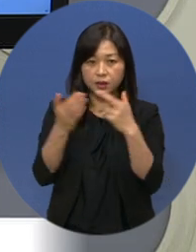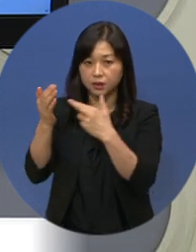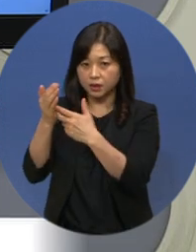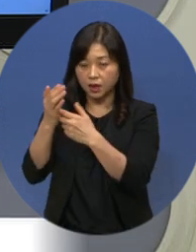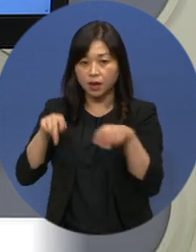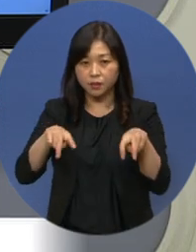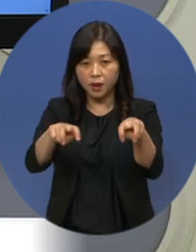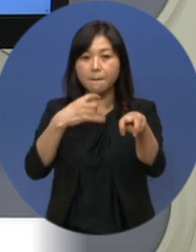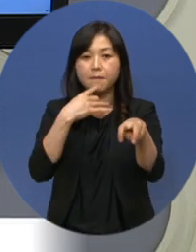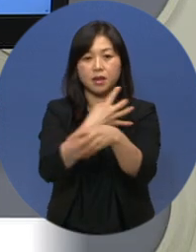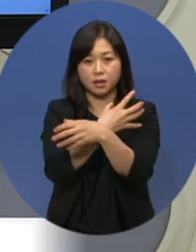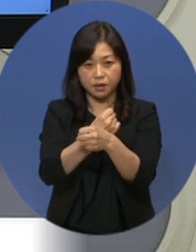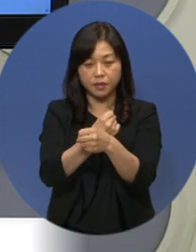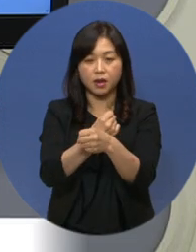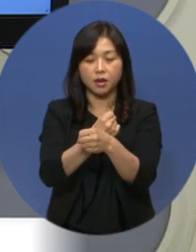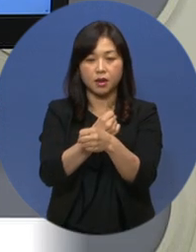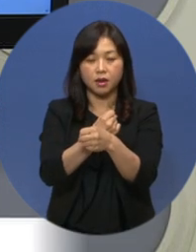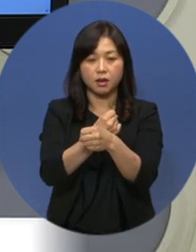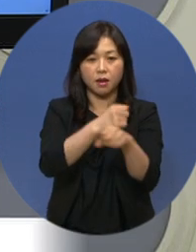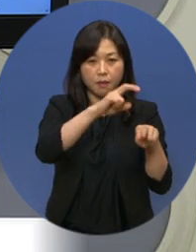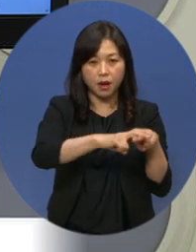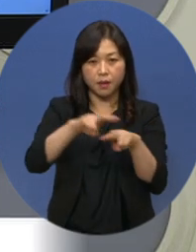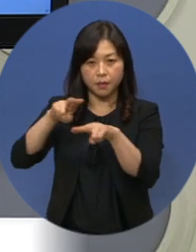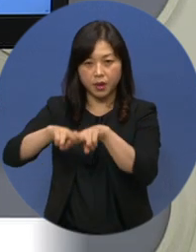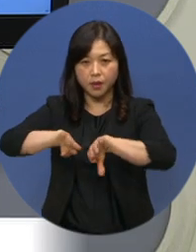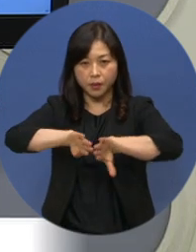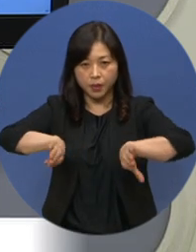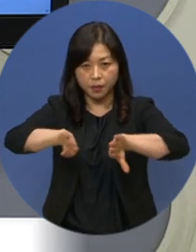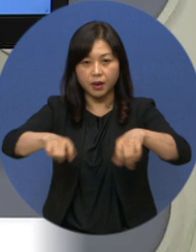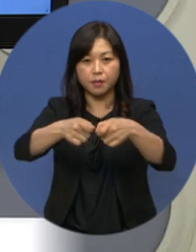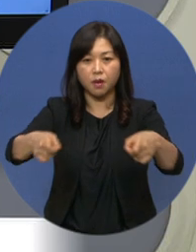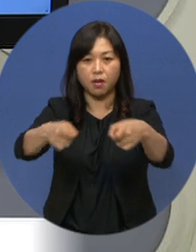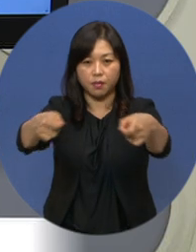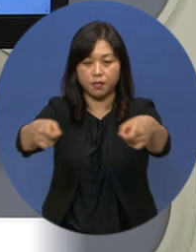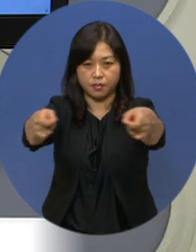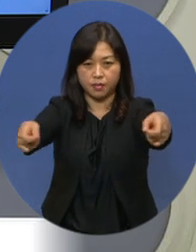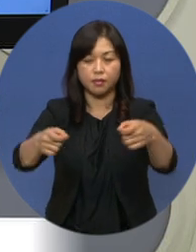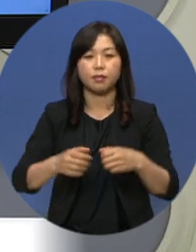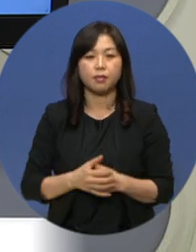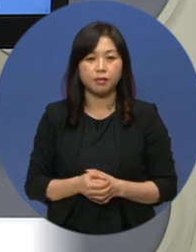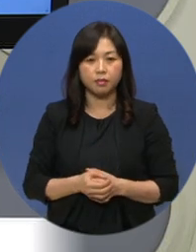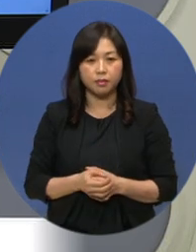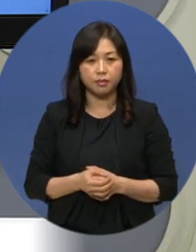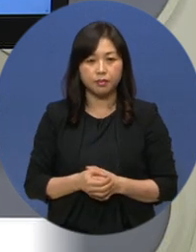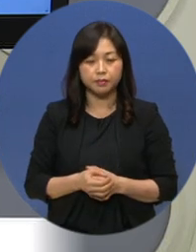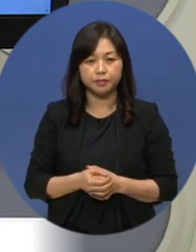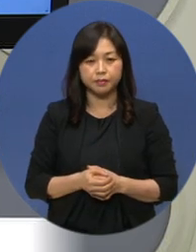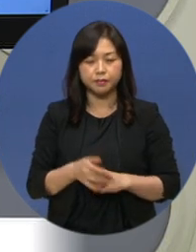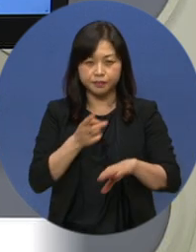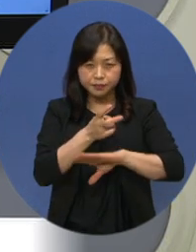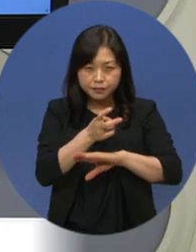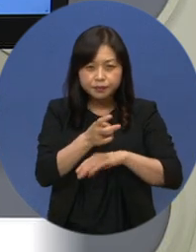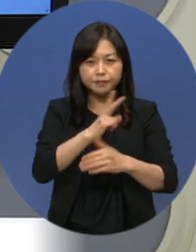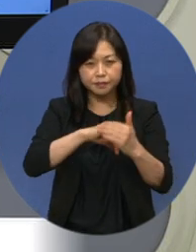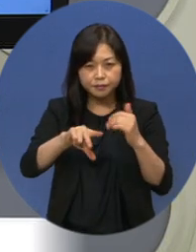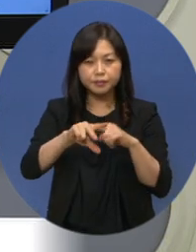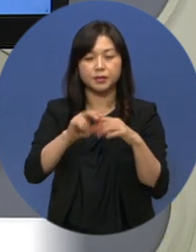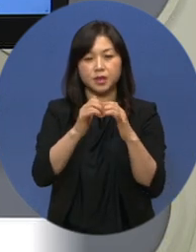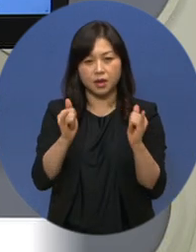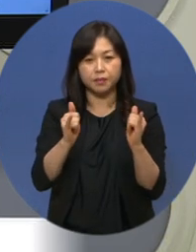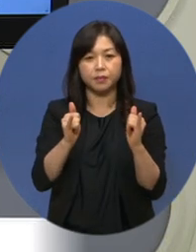권고해 생계 깐 거리 두기가 이루어질 수 있도록 합니다 이와 함께 대중교통 이용자는 반드시